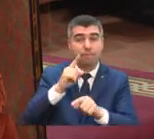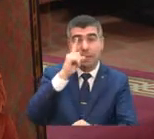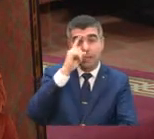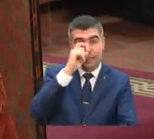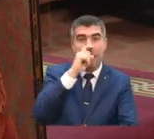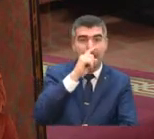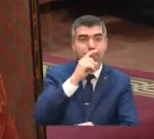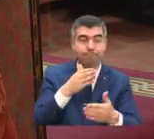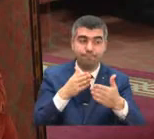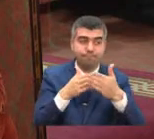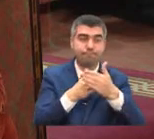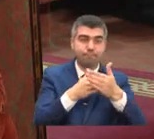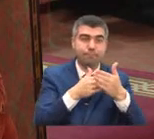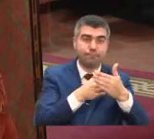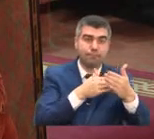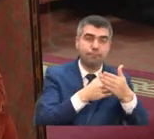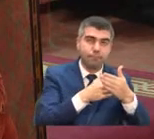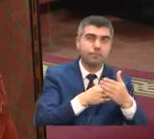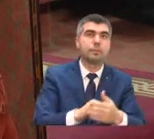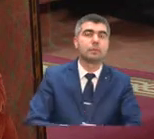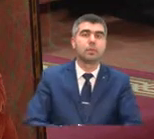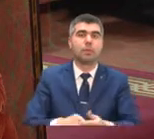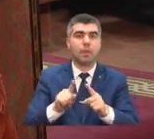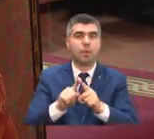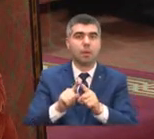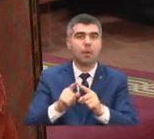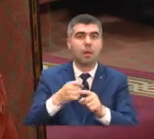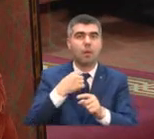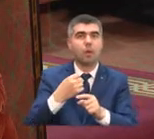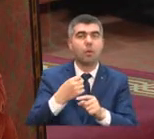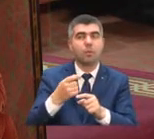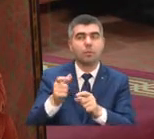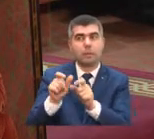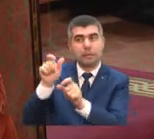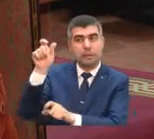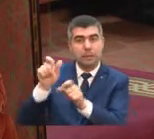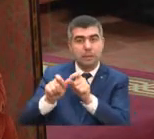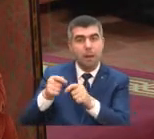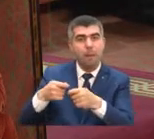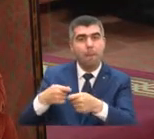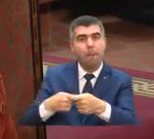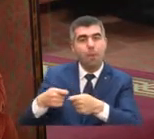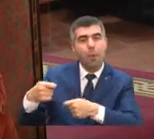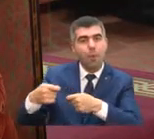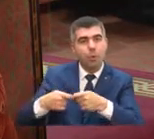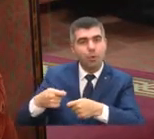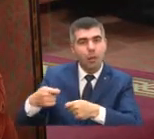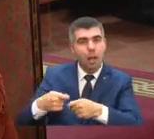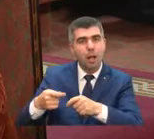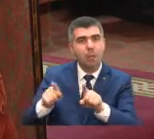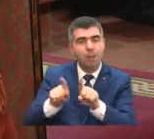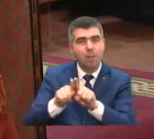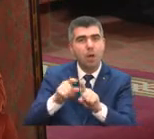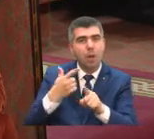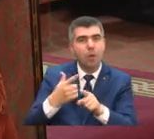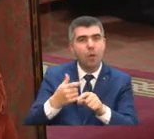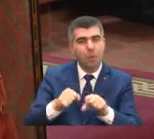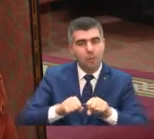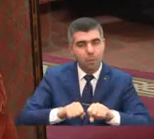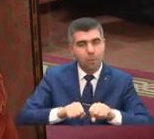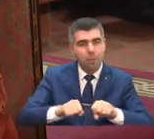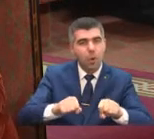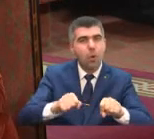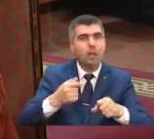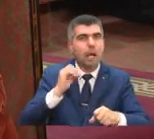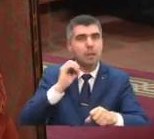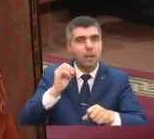كبيره خاصه فيما يخص البائعين الجائلين، فيما يخص الاحتلال ديال المقاهي